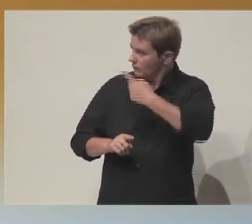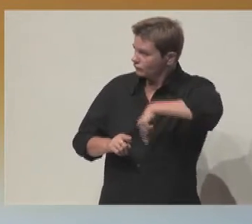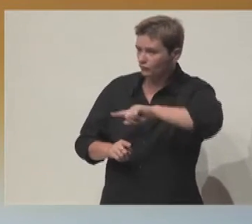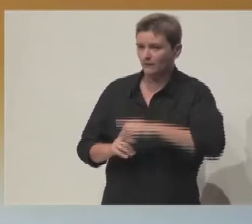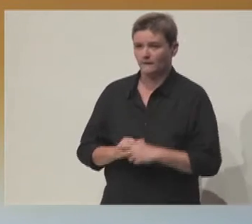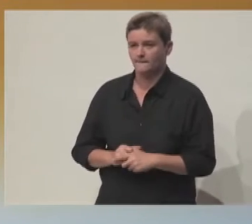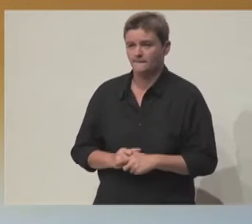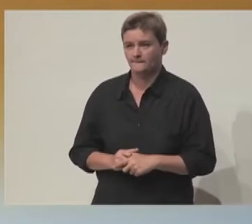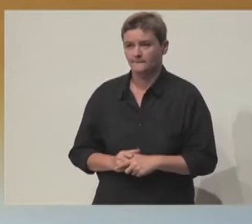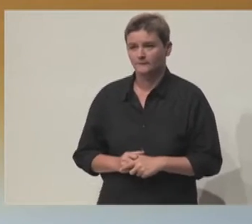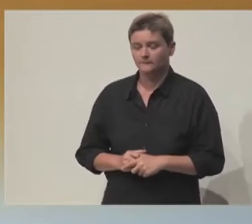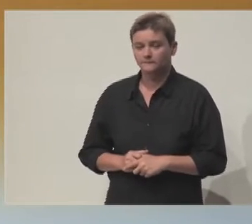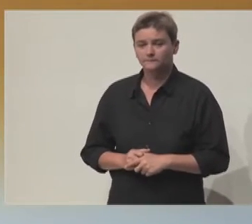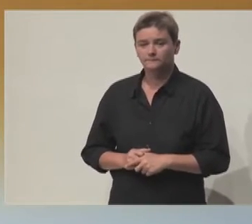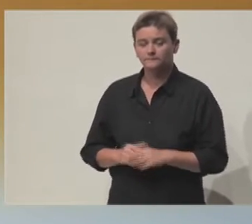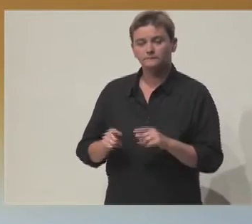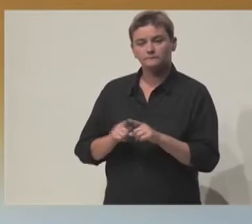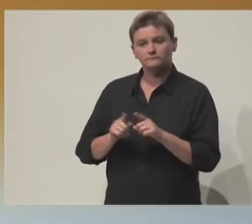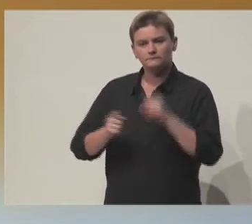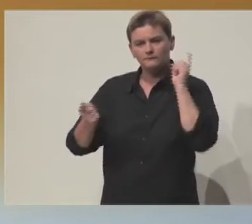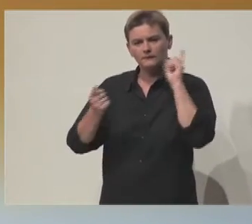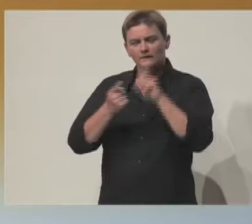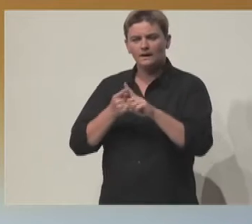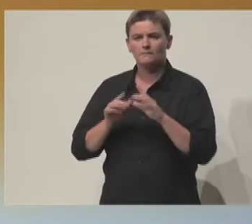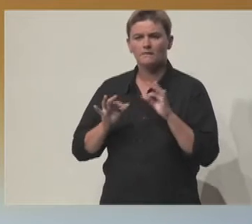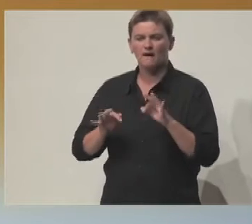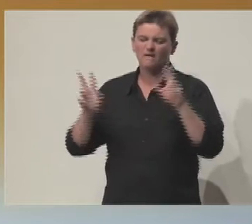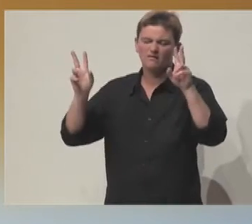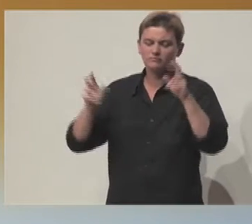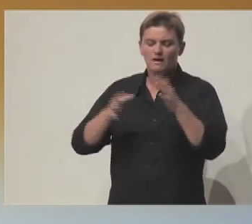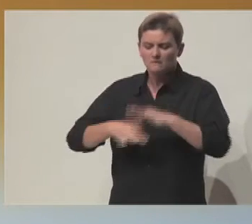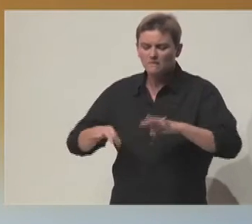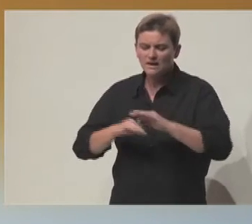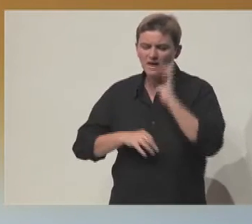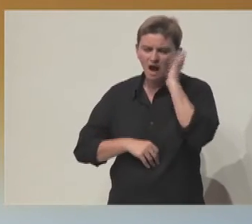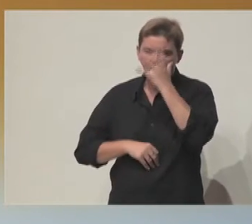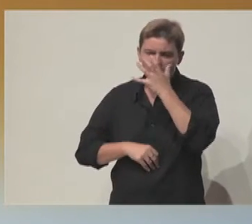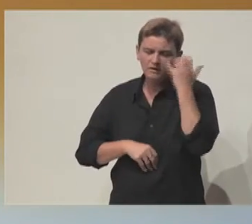la question de la pauvre afrique abandonné